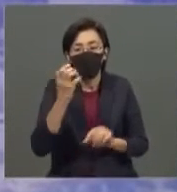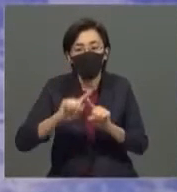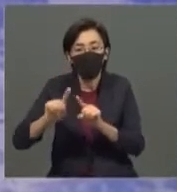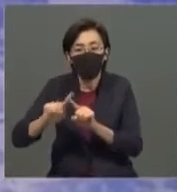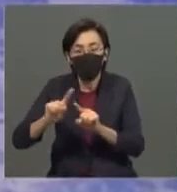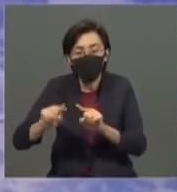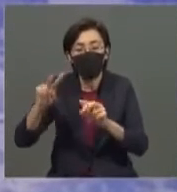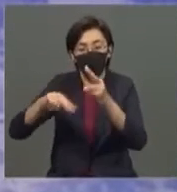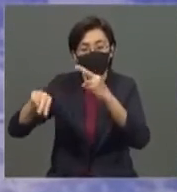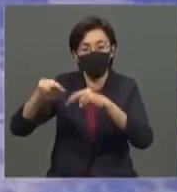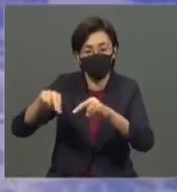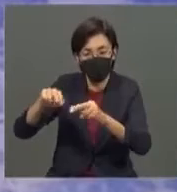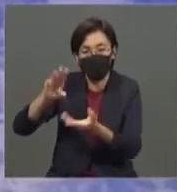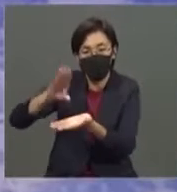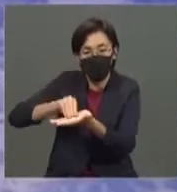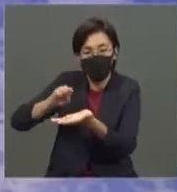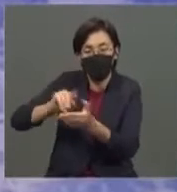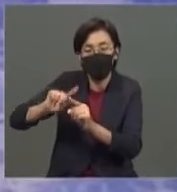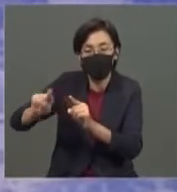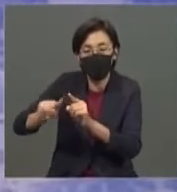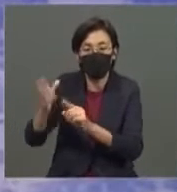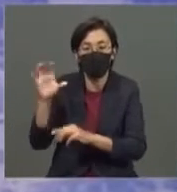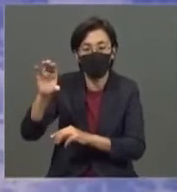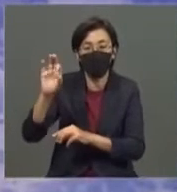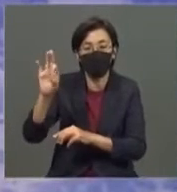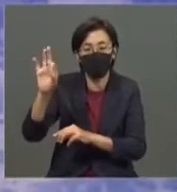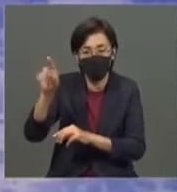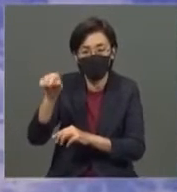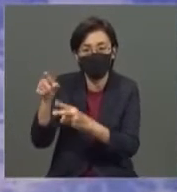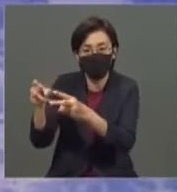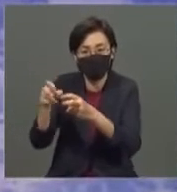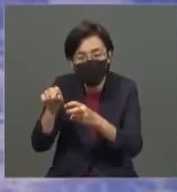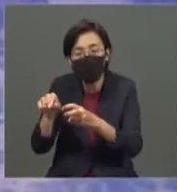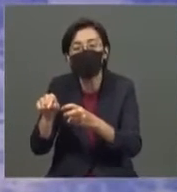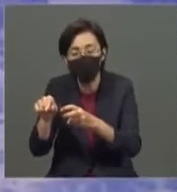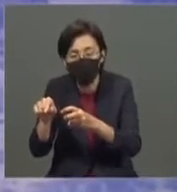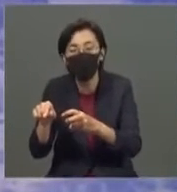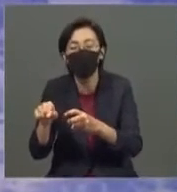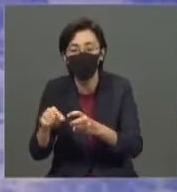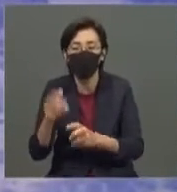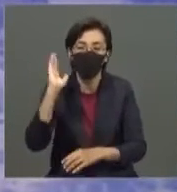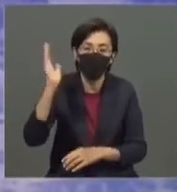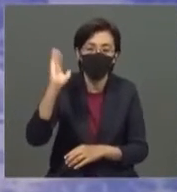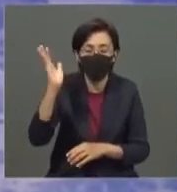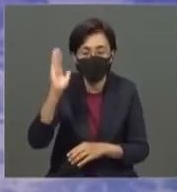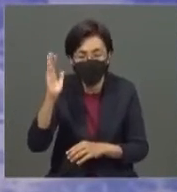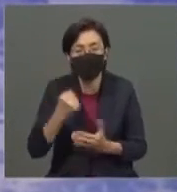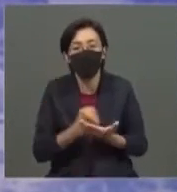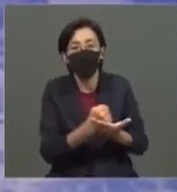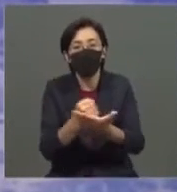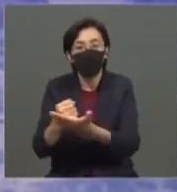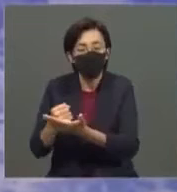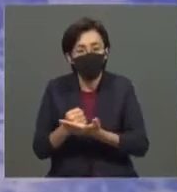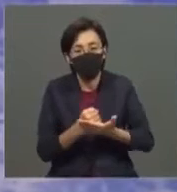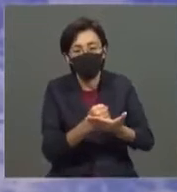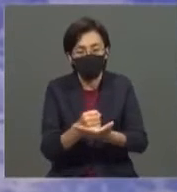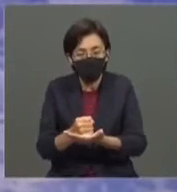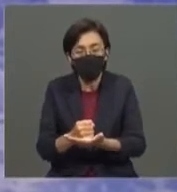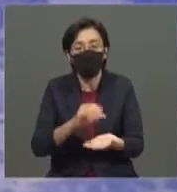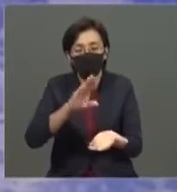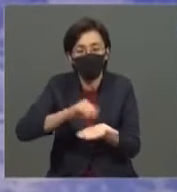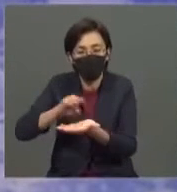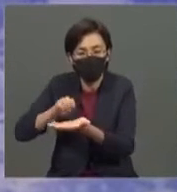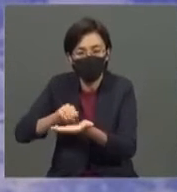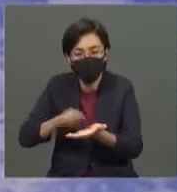ได้ตรวจสอบข้อมูลต่างๆเหล่านี้และท่านสามารถที่จะลงไป เป็นส่วนหนึ่งในการที่จะช่วยในการหา